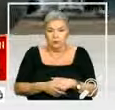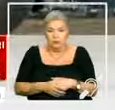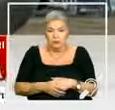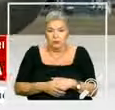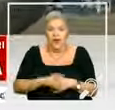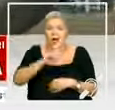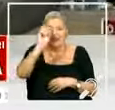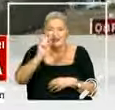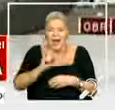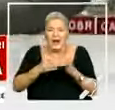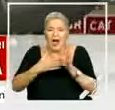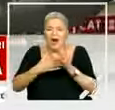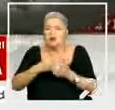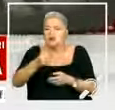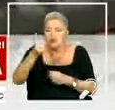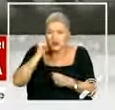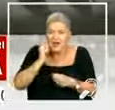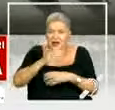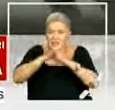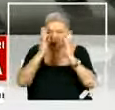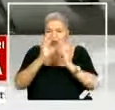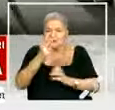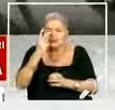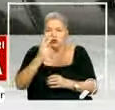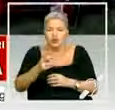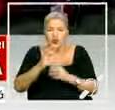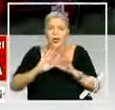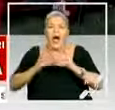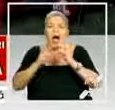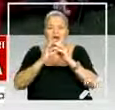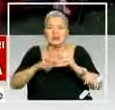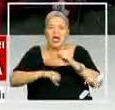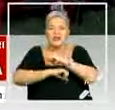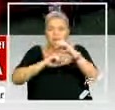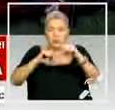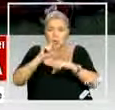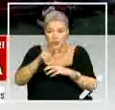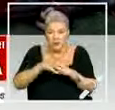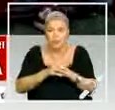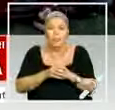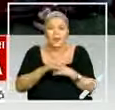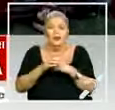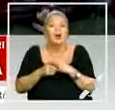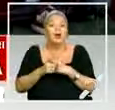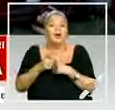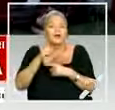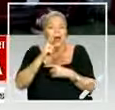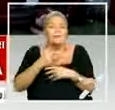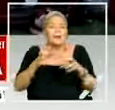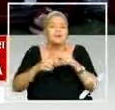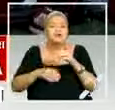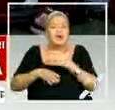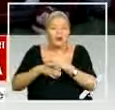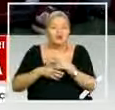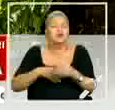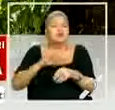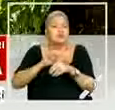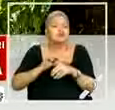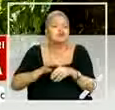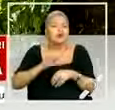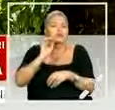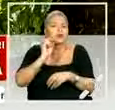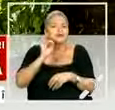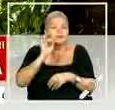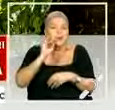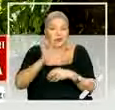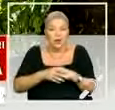În Italia au ajuns încă de ieri dimineață 2 dintre răniții în exploziile de la Crevedia. Aceștia sunt îngrijiți de cadre specializate. Starea